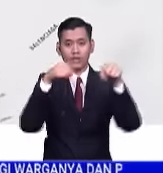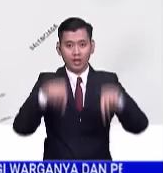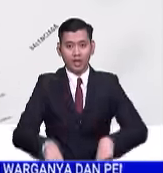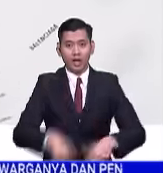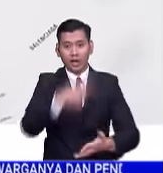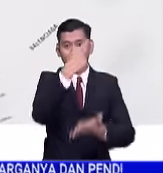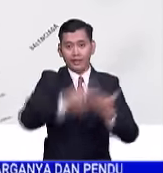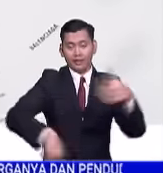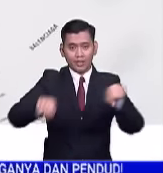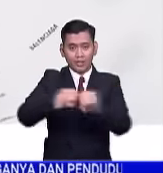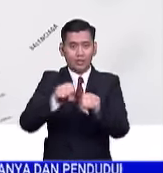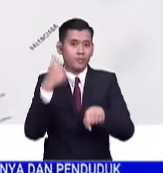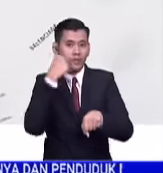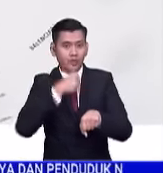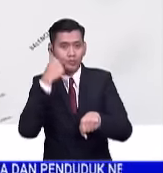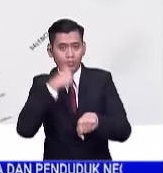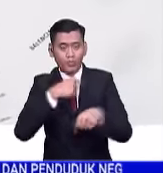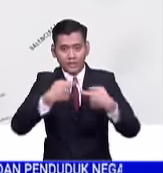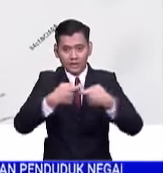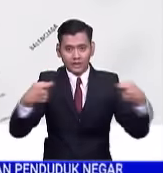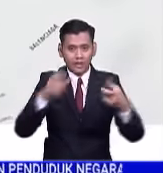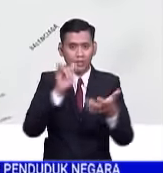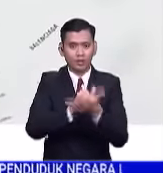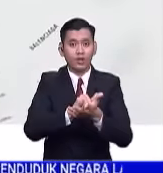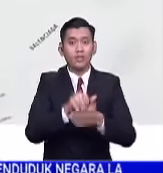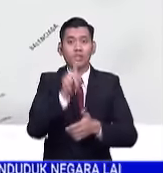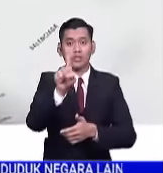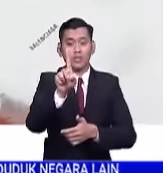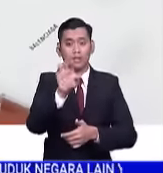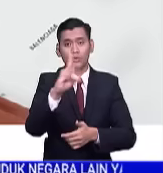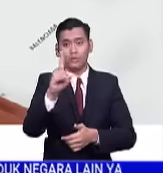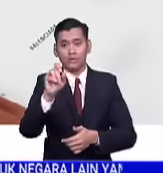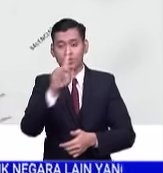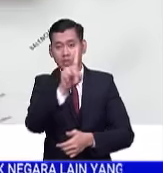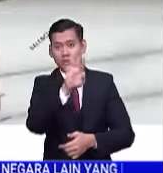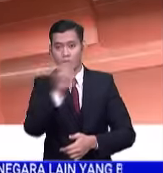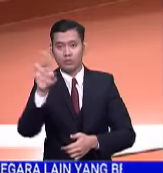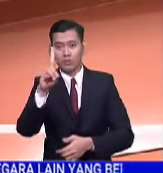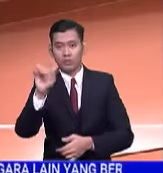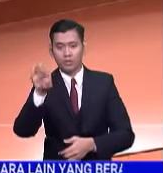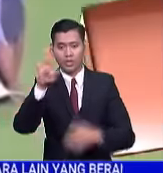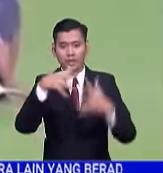Harga bagi sepasang kasut itu dijangka mencecah sehingga $1,000.